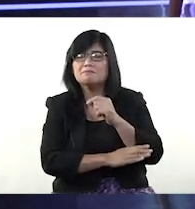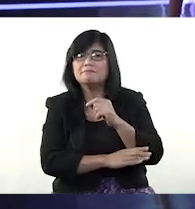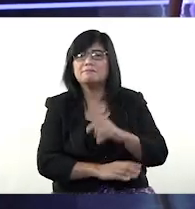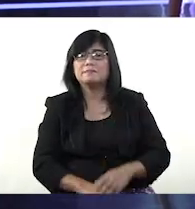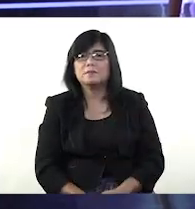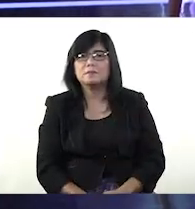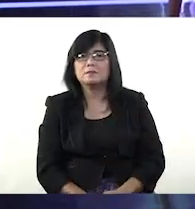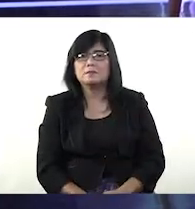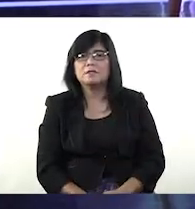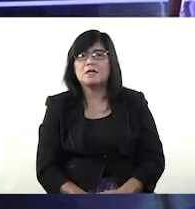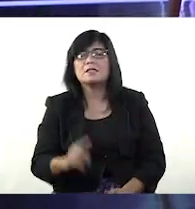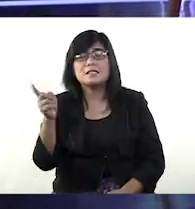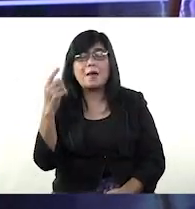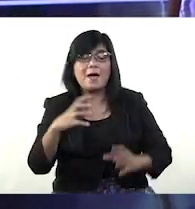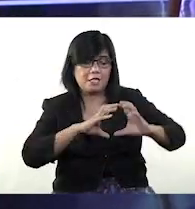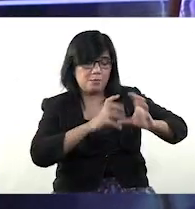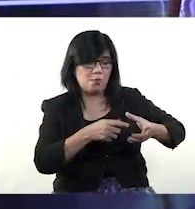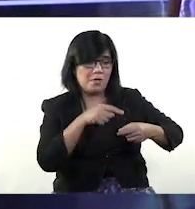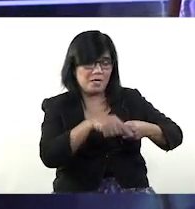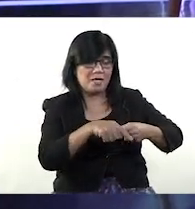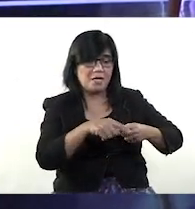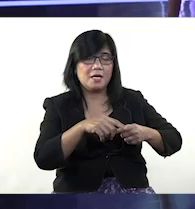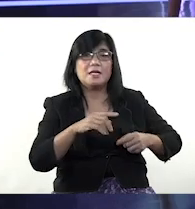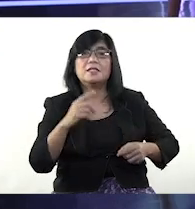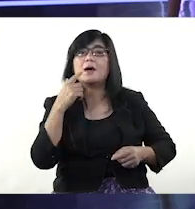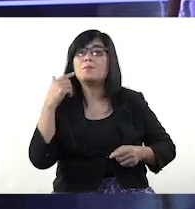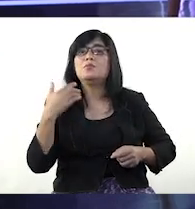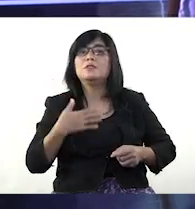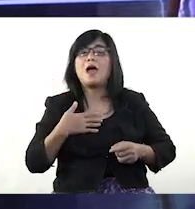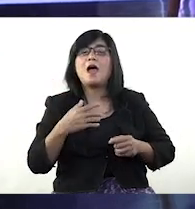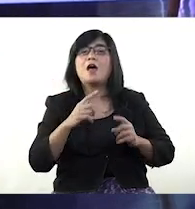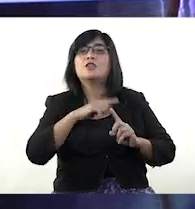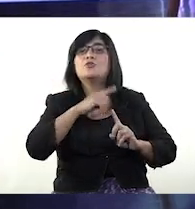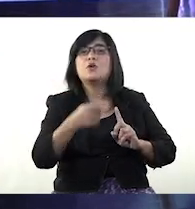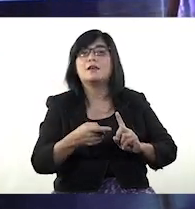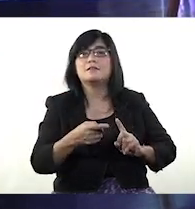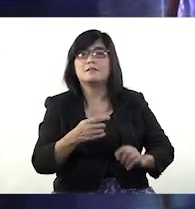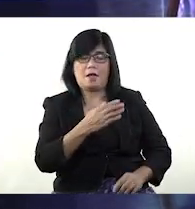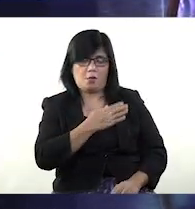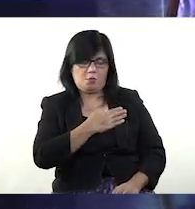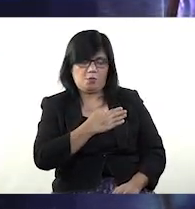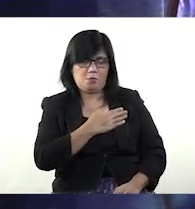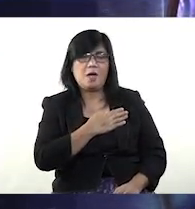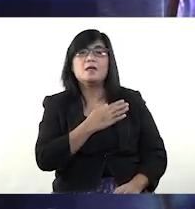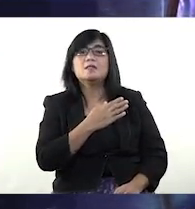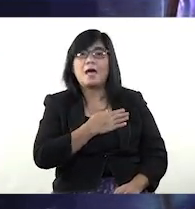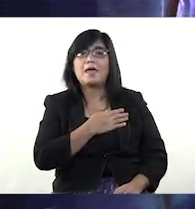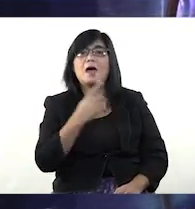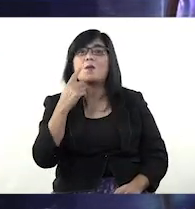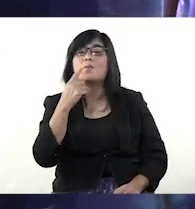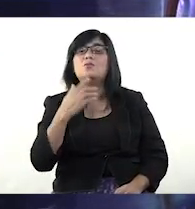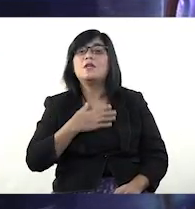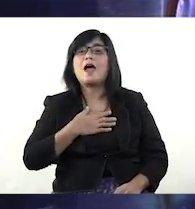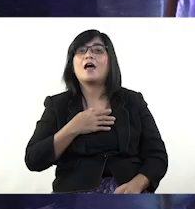Hai Tapi selama kita di muka bumi kita punya tugas tertahankan and Solo didada sambilan Saya punya tugas